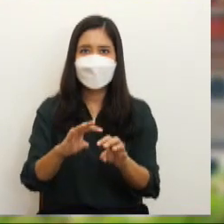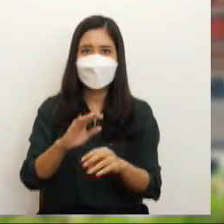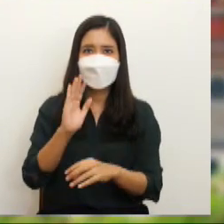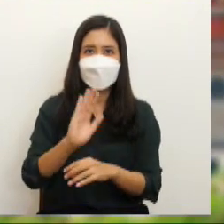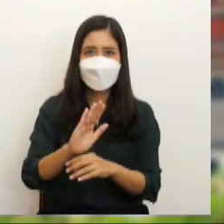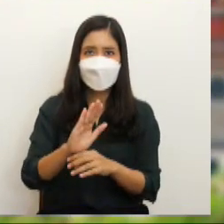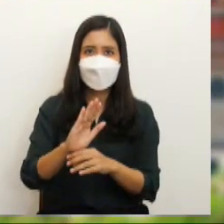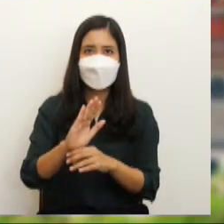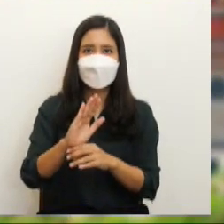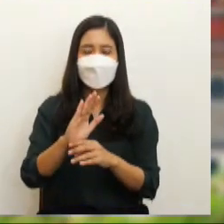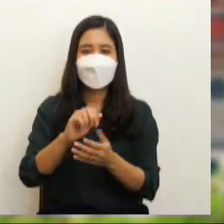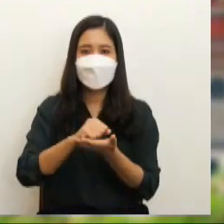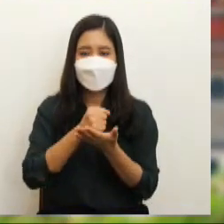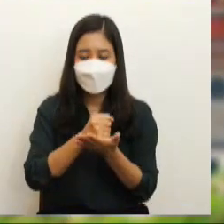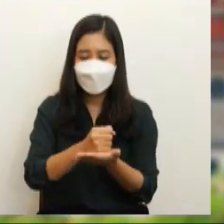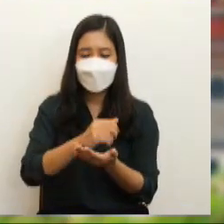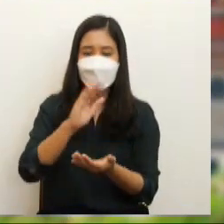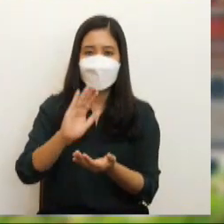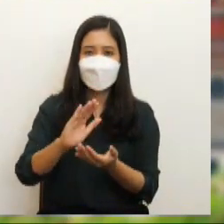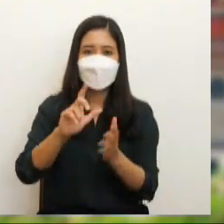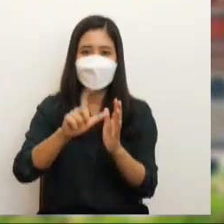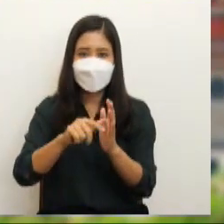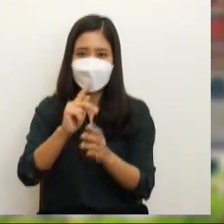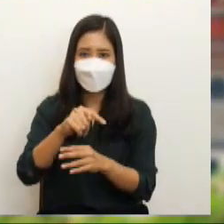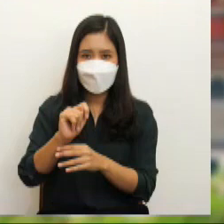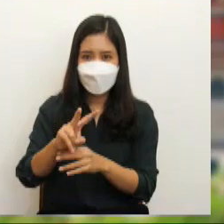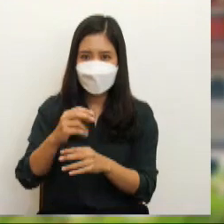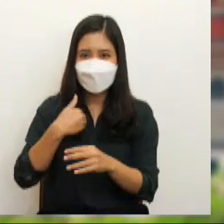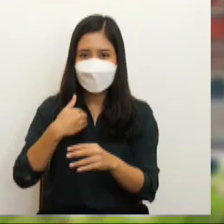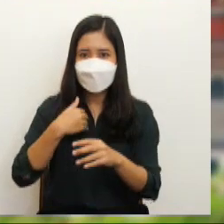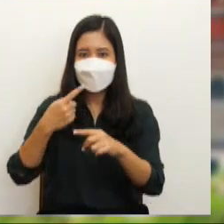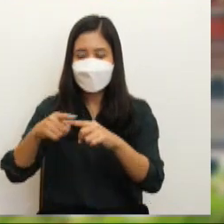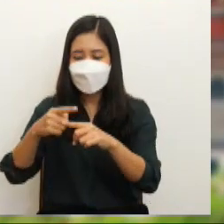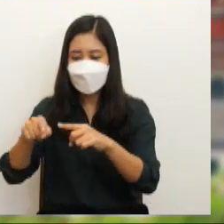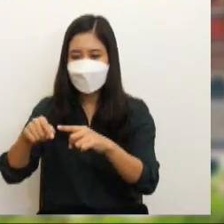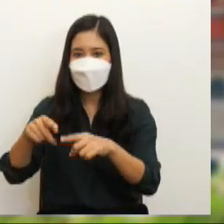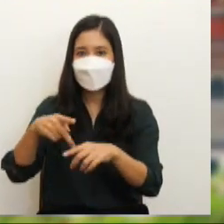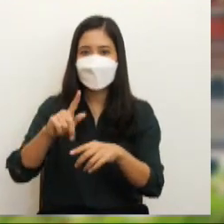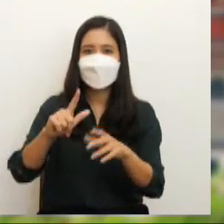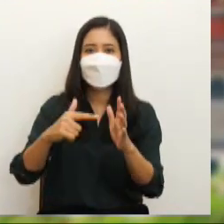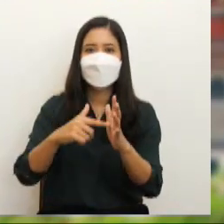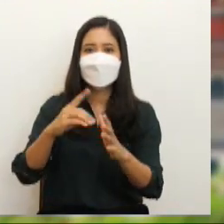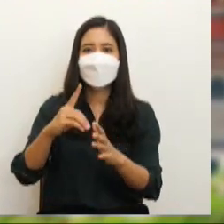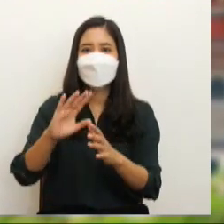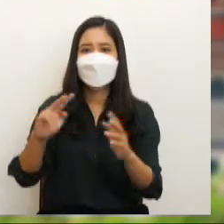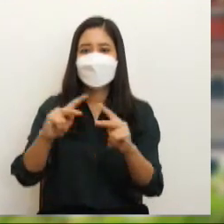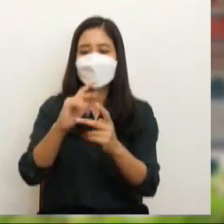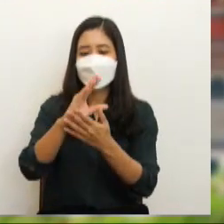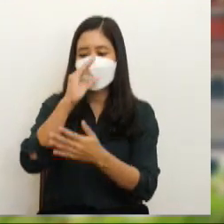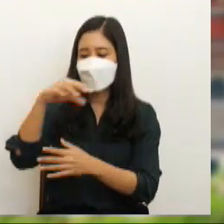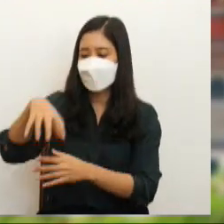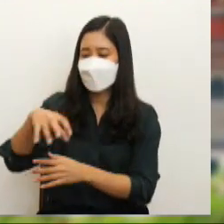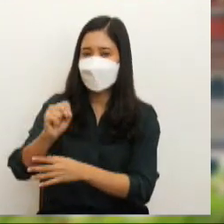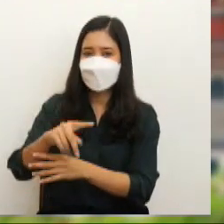ขาธิการสุเทพของอาชีวะทีมงานของท่านเลขาธิการวรัตในครูกศน.รวมถึ